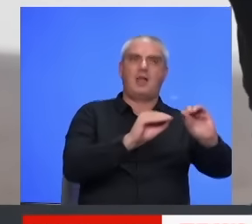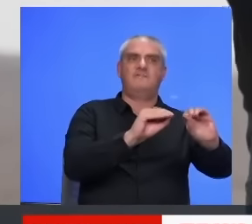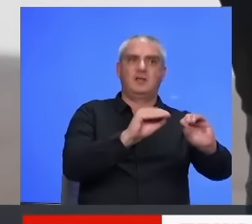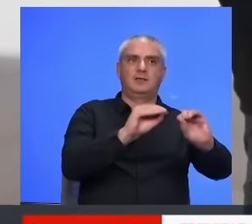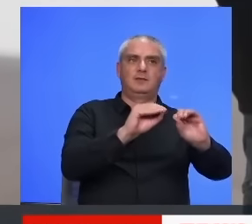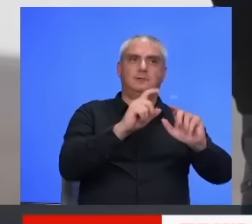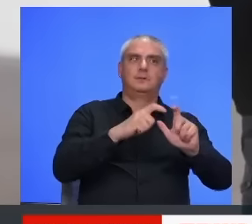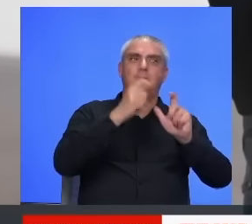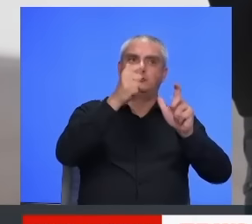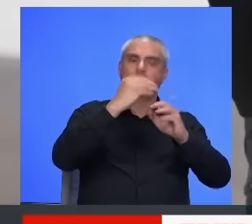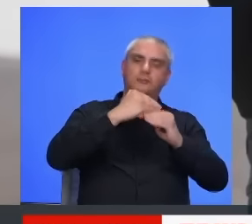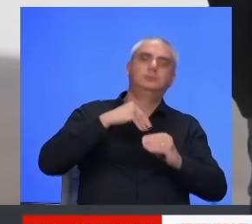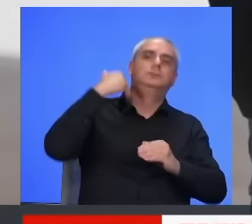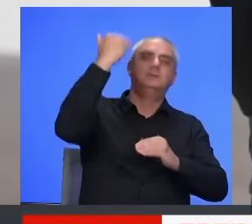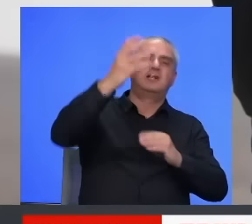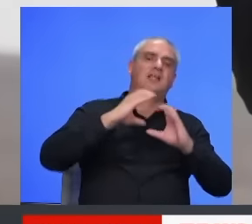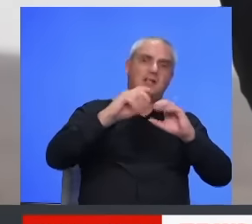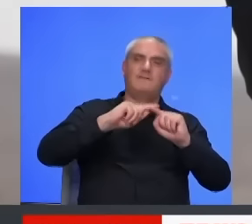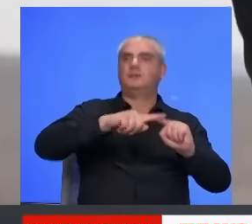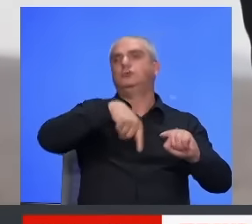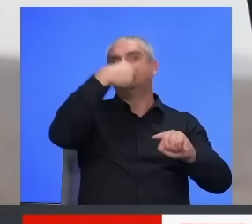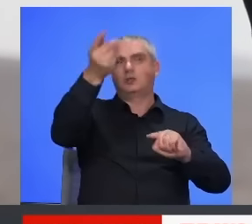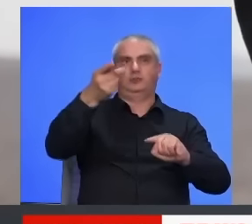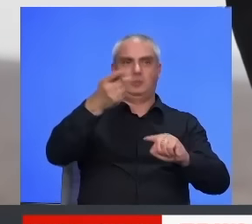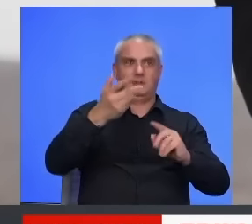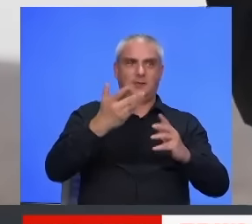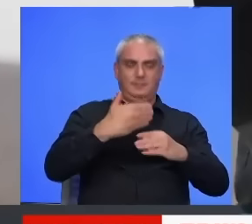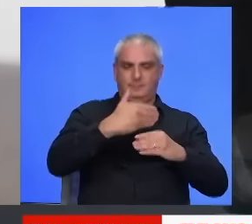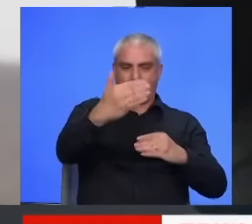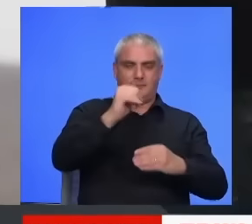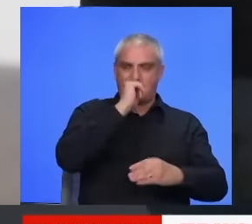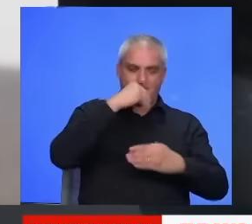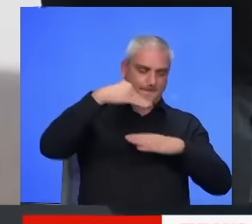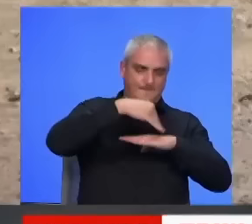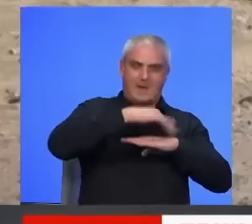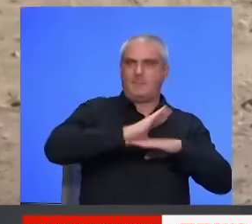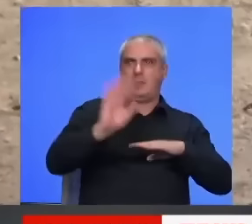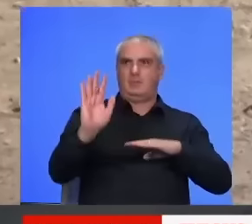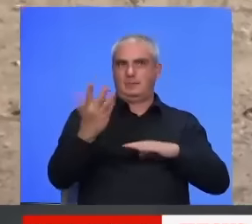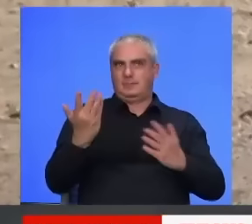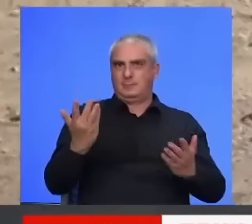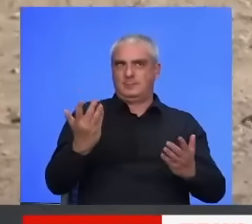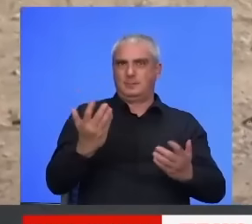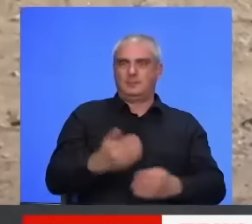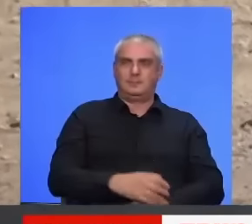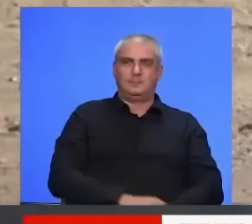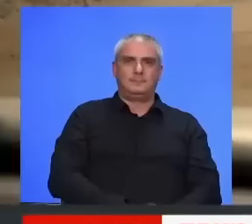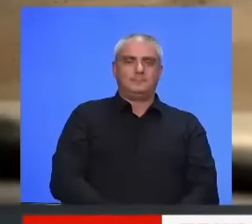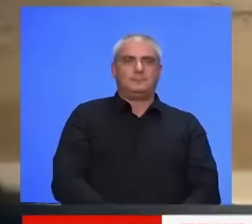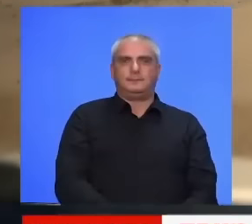בריכה 6, לצד המערבי של הכביש, מעבר לקו פרשת המים ההידרולוגי.